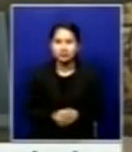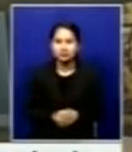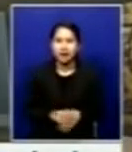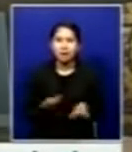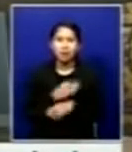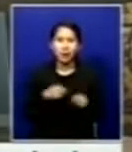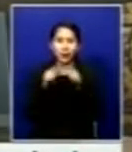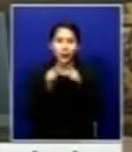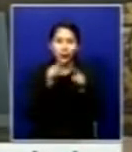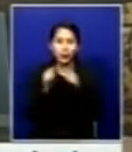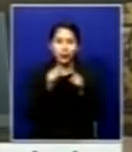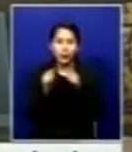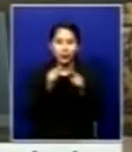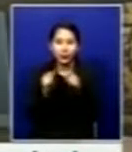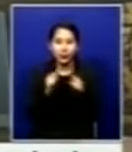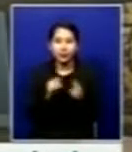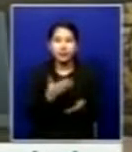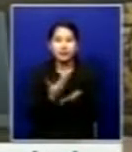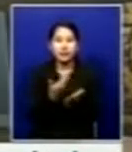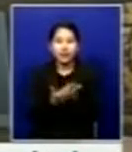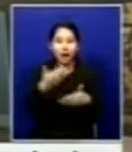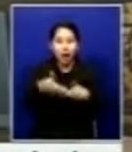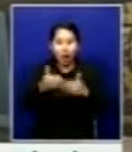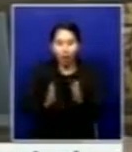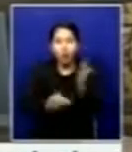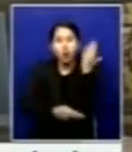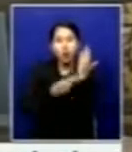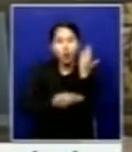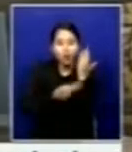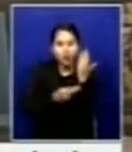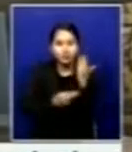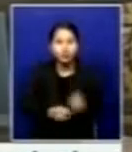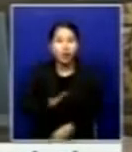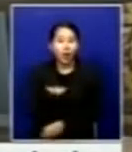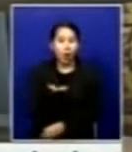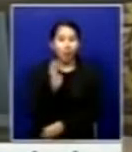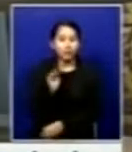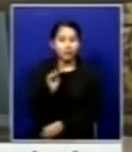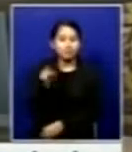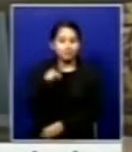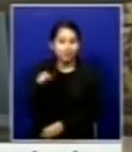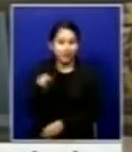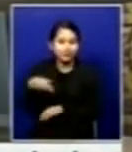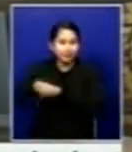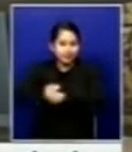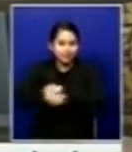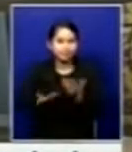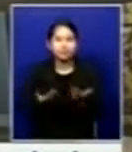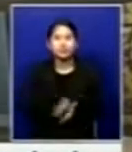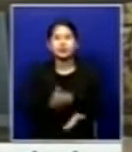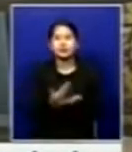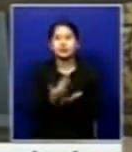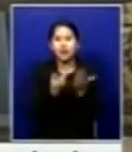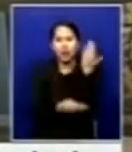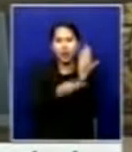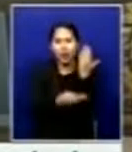ว่าค่าสเตทควอรันทีนค่าห้องโรงแรมเนี่ยขอ 40% นะอันนี้คือค่าห้องนะครับท่านท่